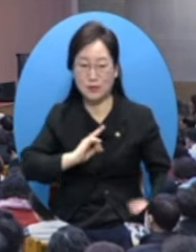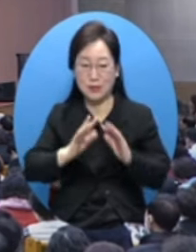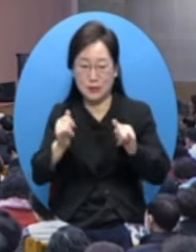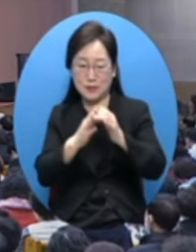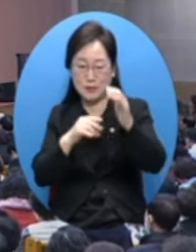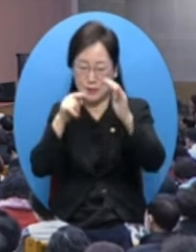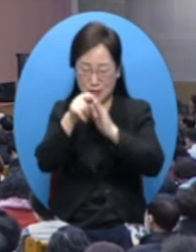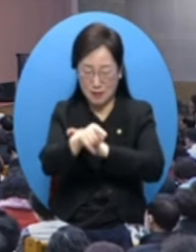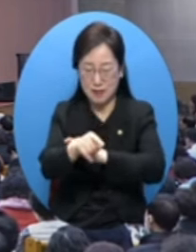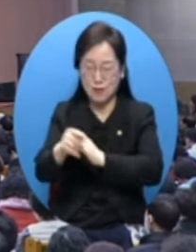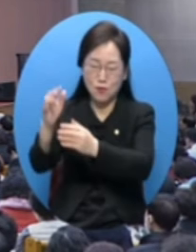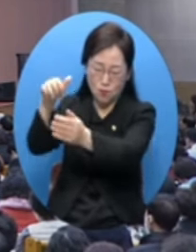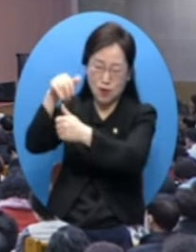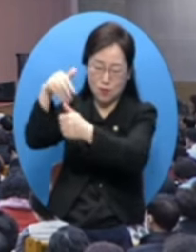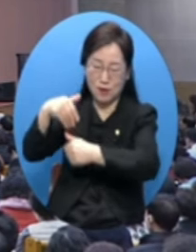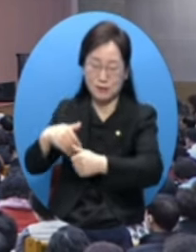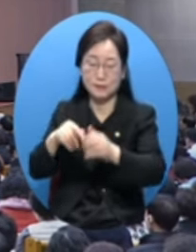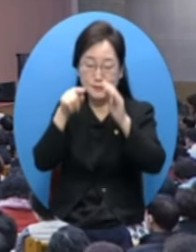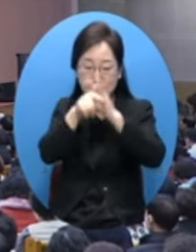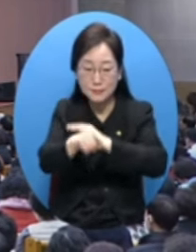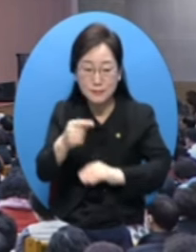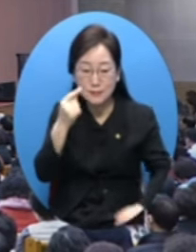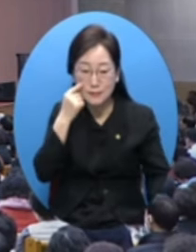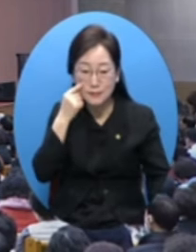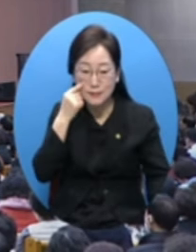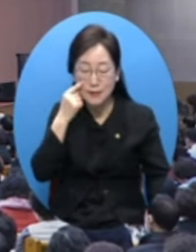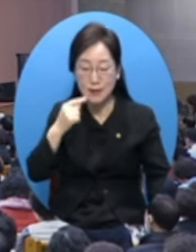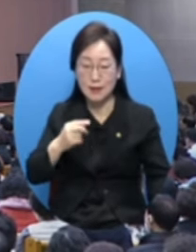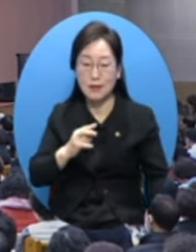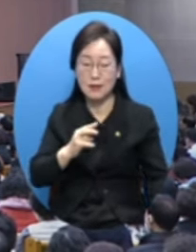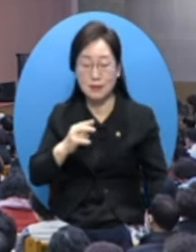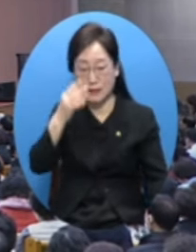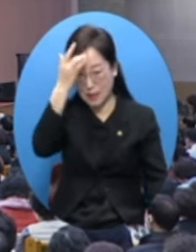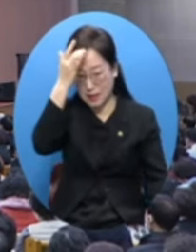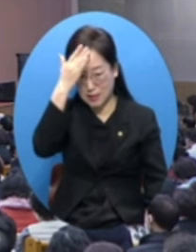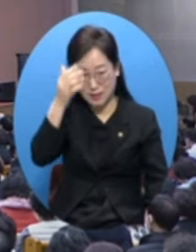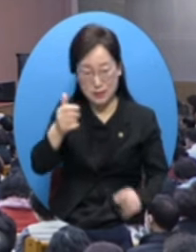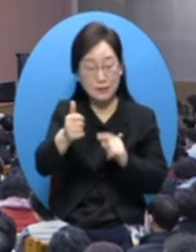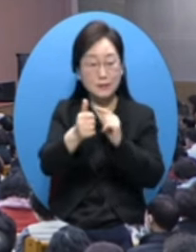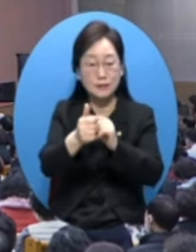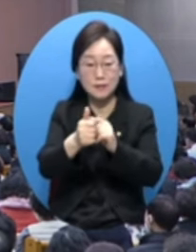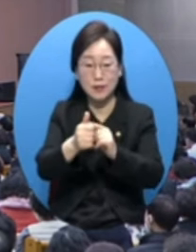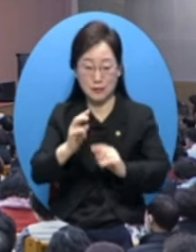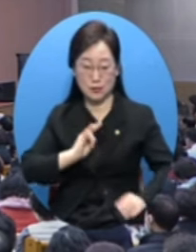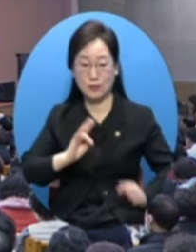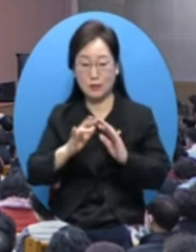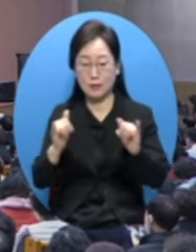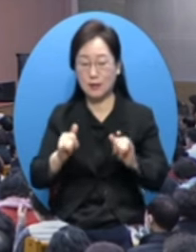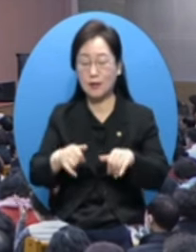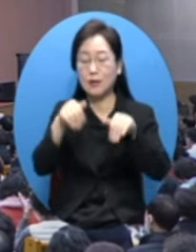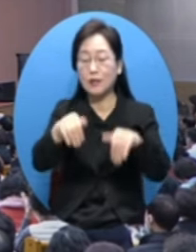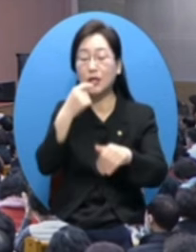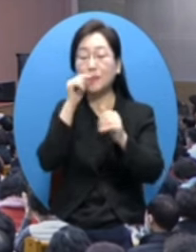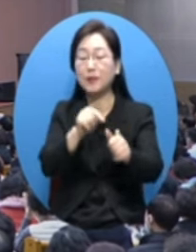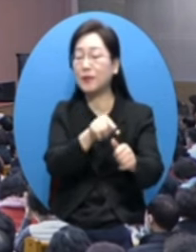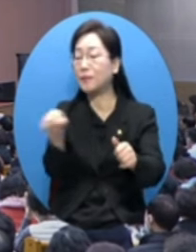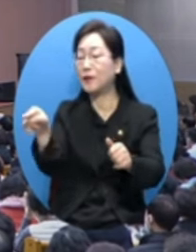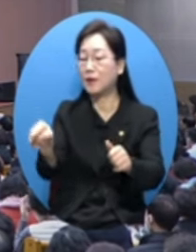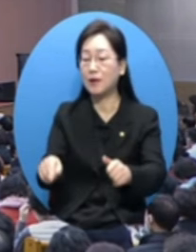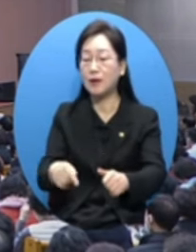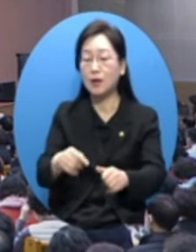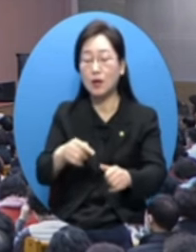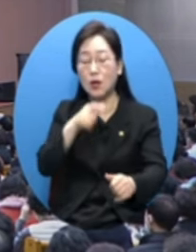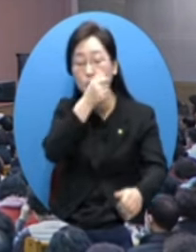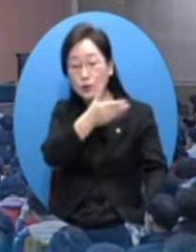도착하니까 엘리사가 집에 하인을 내보내가지고 그 요단강에 가서 일곱 번 씻으라고 말을